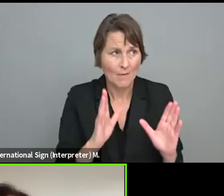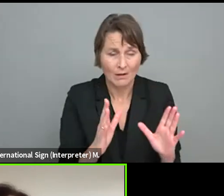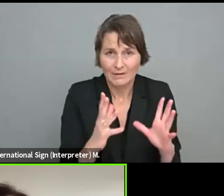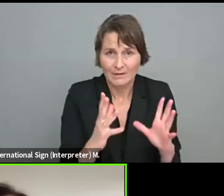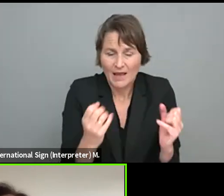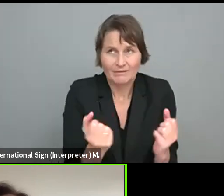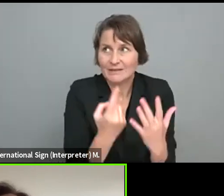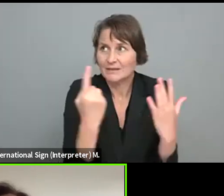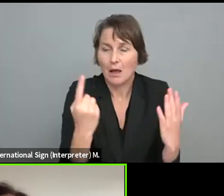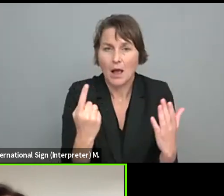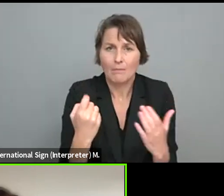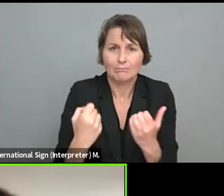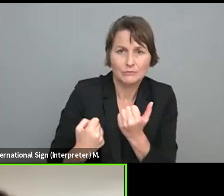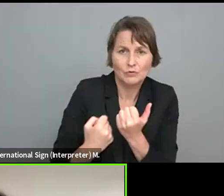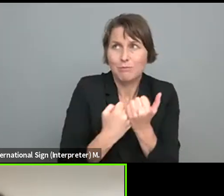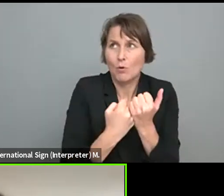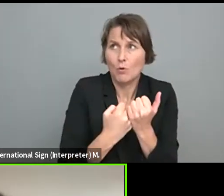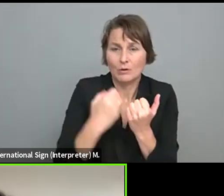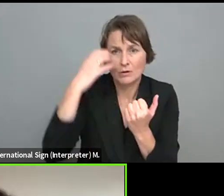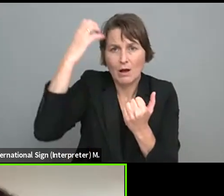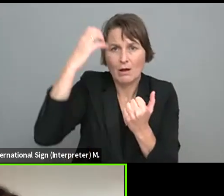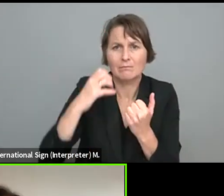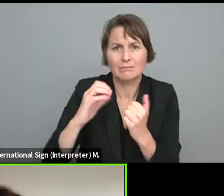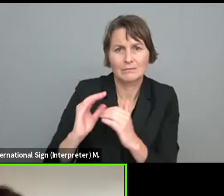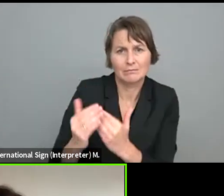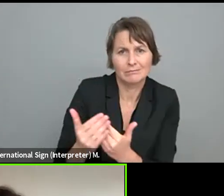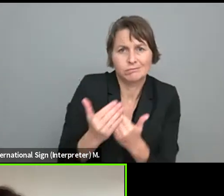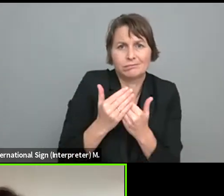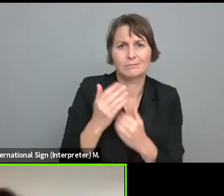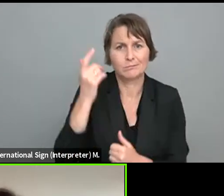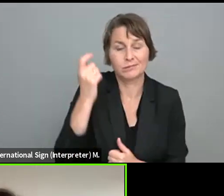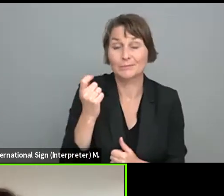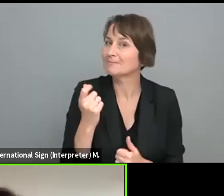Covid. Ce taux était déjà faible avant